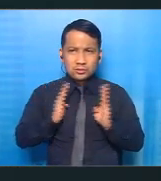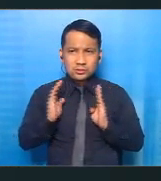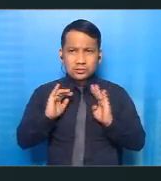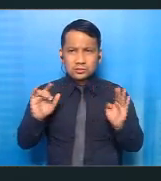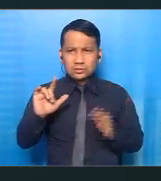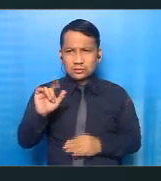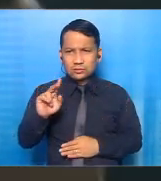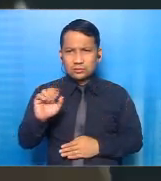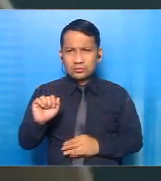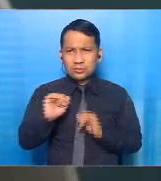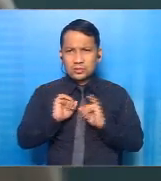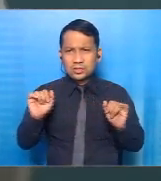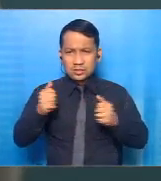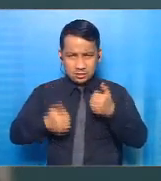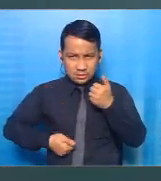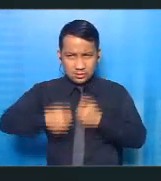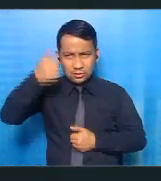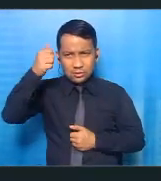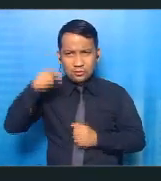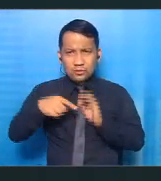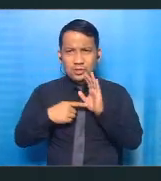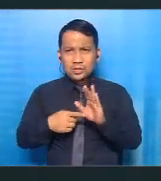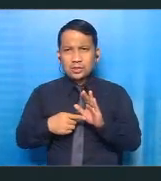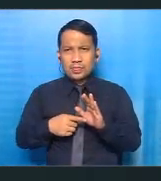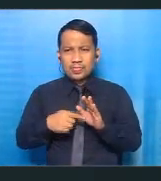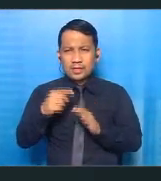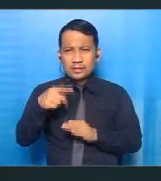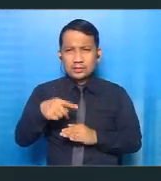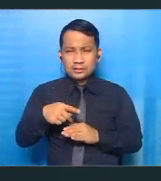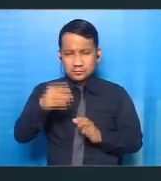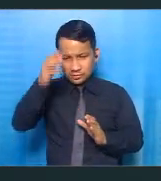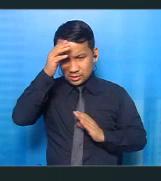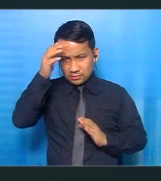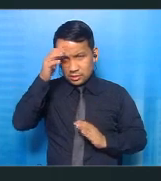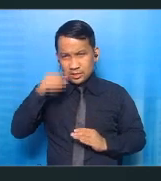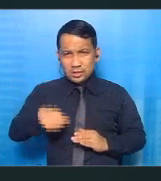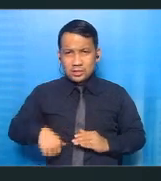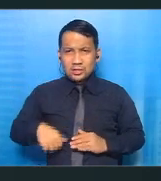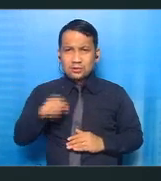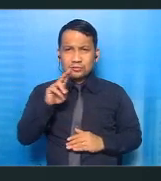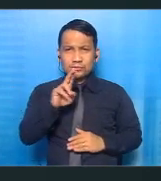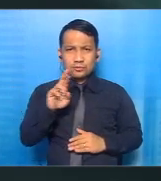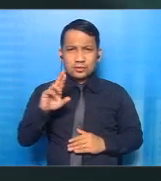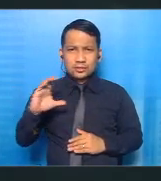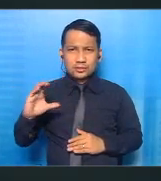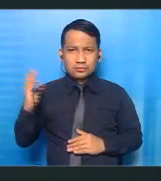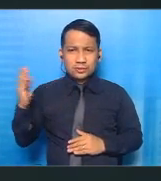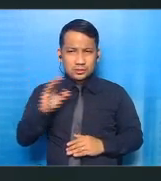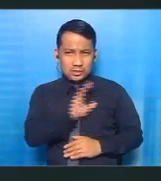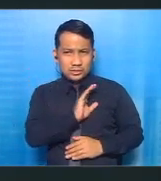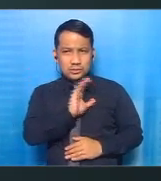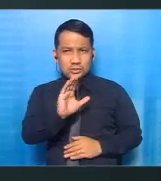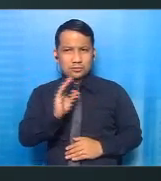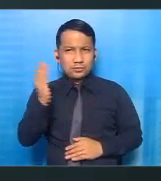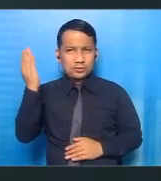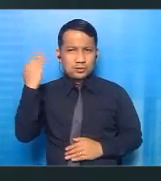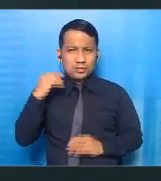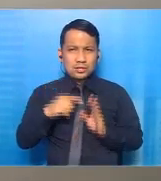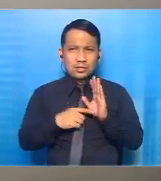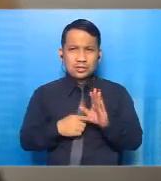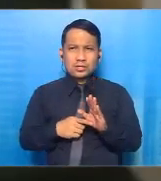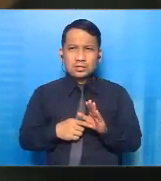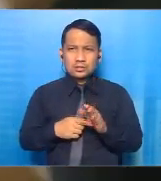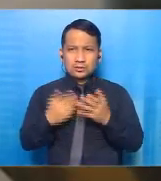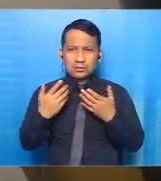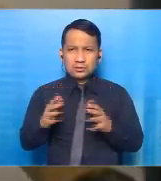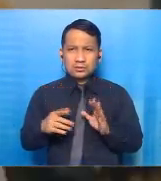Louie na pagtagumpayan niya ang laban sa appendiceal cancer at naging URCC featherweight champion, North Pole Marathon